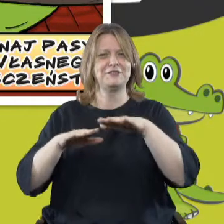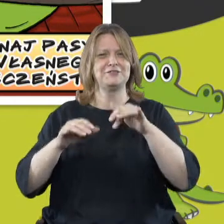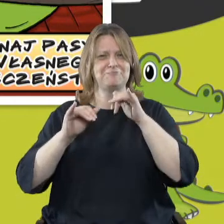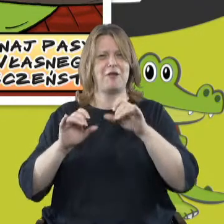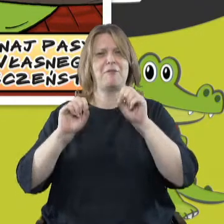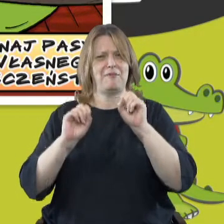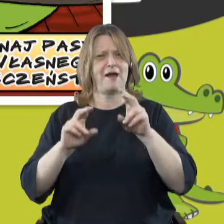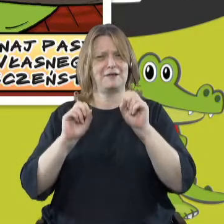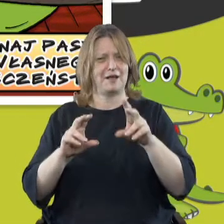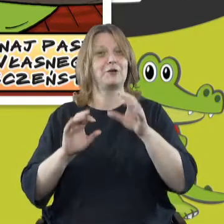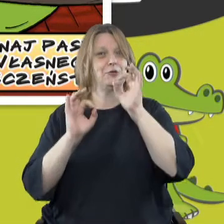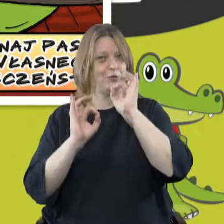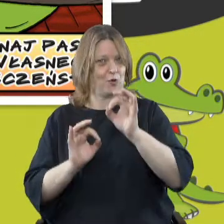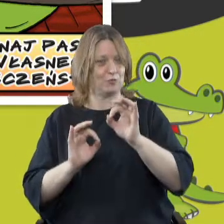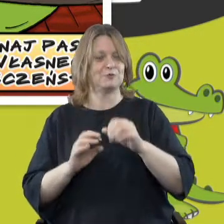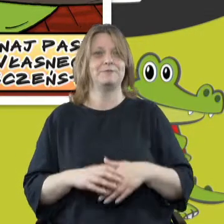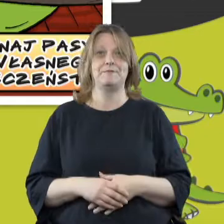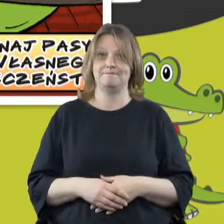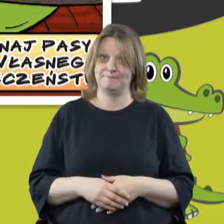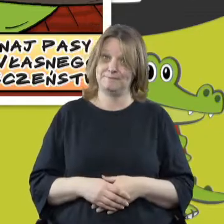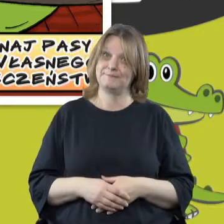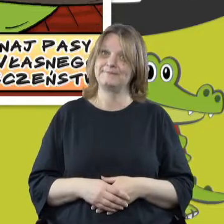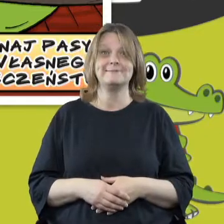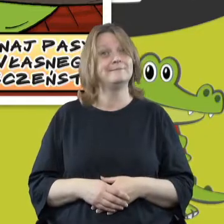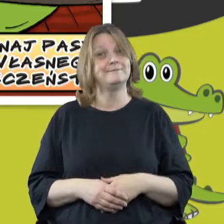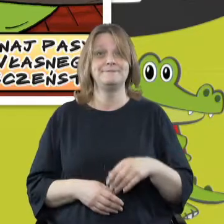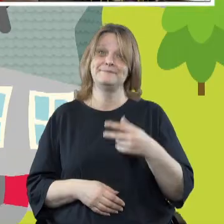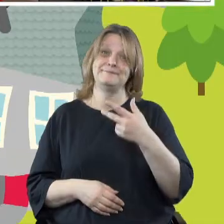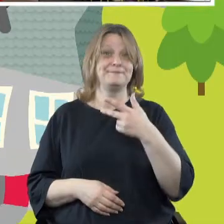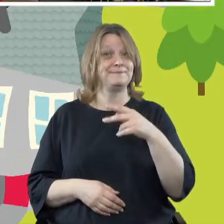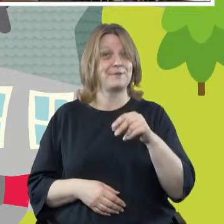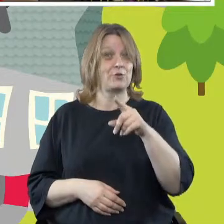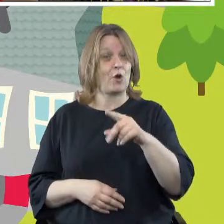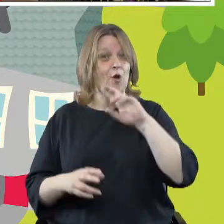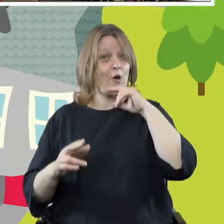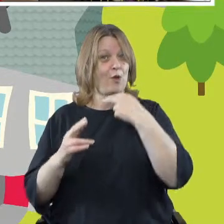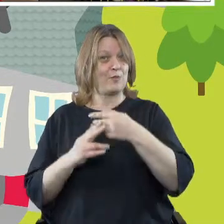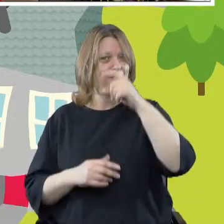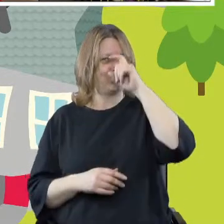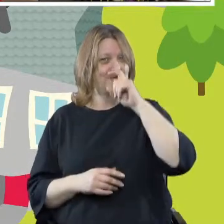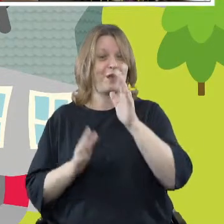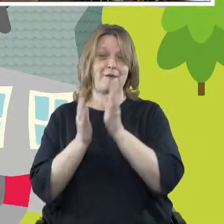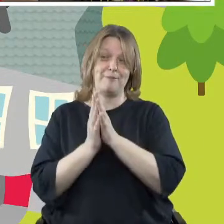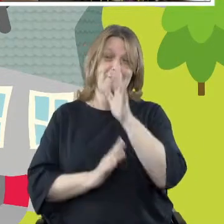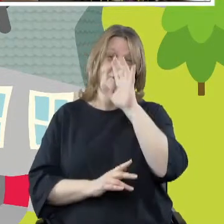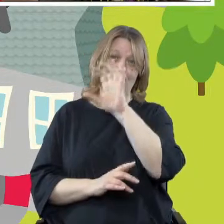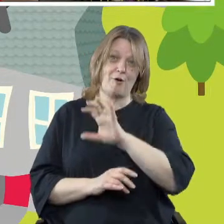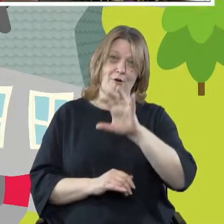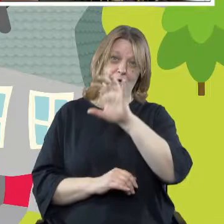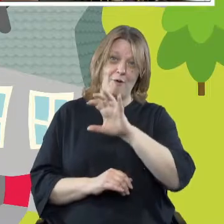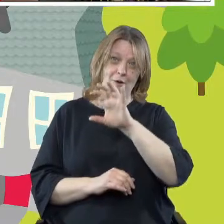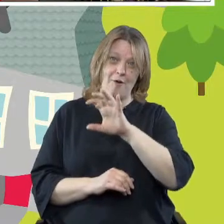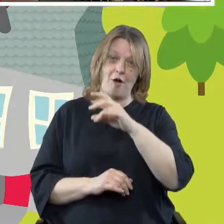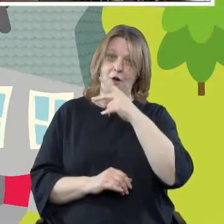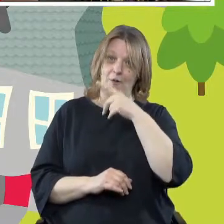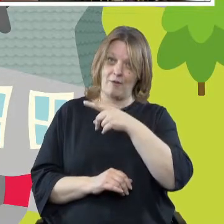Dobrze ma zapięte pasy, tak? Według was. No niestety, to nie jest dobra odpowiedź. Przyjrzyjcie mu się uważnie i zwróćcie uwagę,